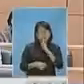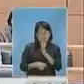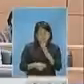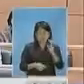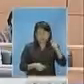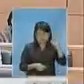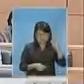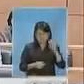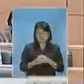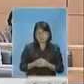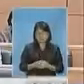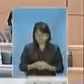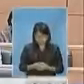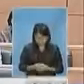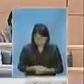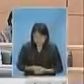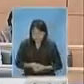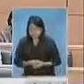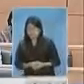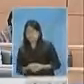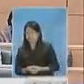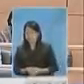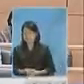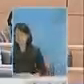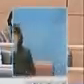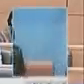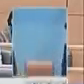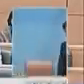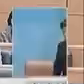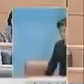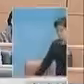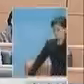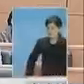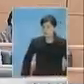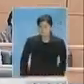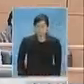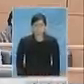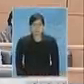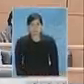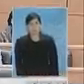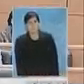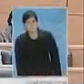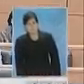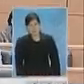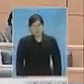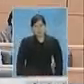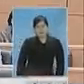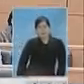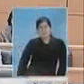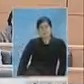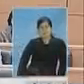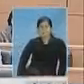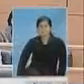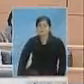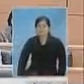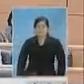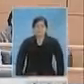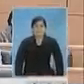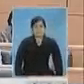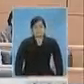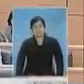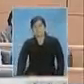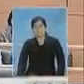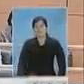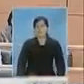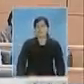ครับไม่มีฮะแล้ววันนี้บ้านเมืองนี้มันจะถึงขั้นว่าคุยกันไม่ได้เลยเหรอครับบ้าน